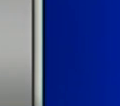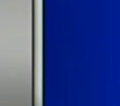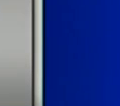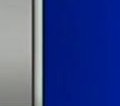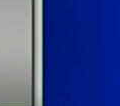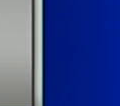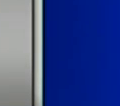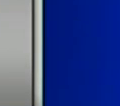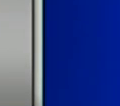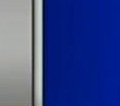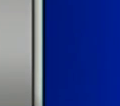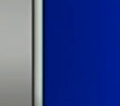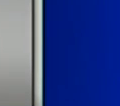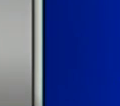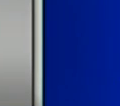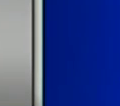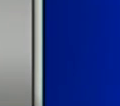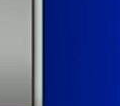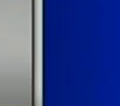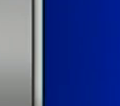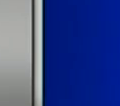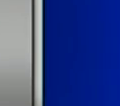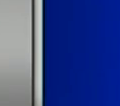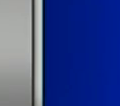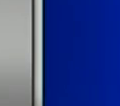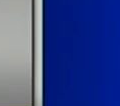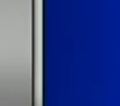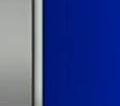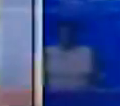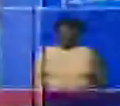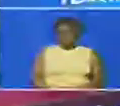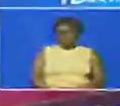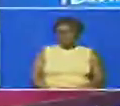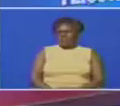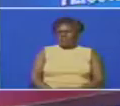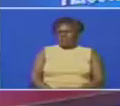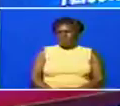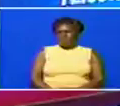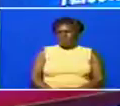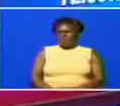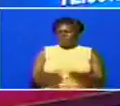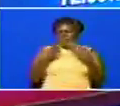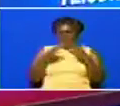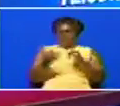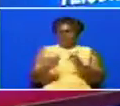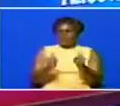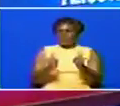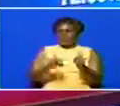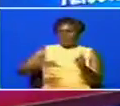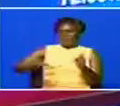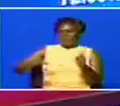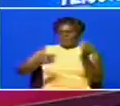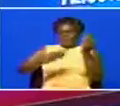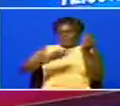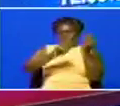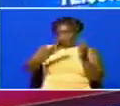ambazo zimepigwa katika kaunti hiyo mtazamaji. Na tukimalizia katika kinyang'anyiro hiki tuingie katika kaunti ya